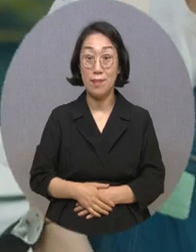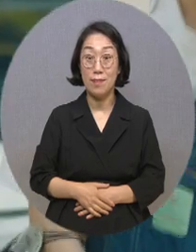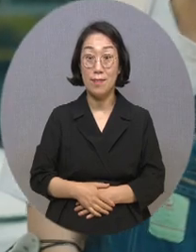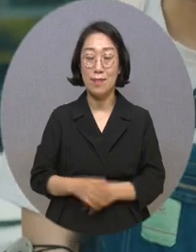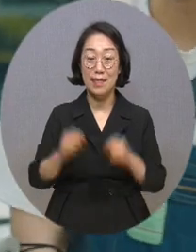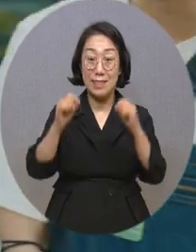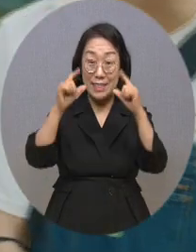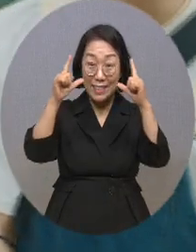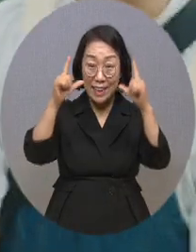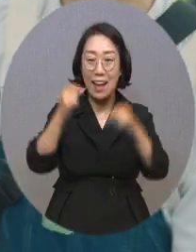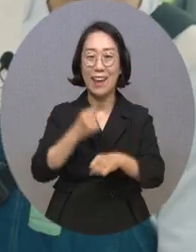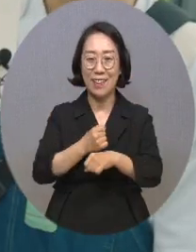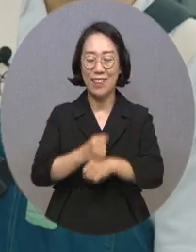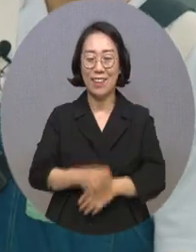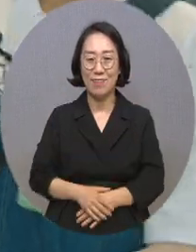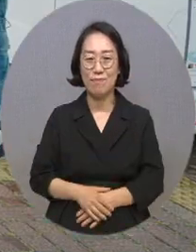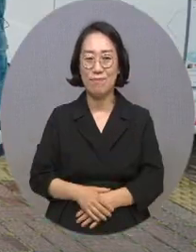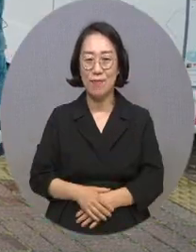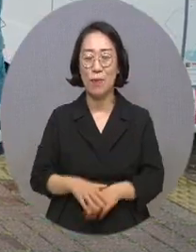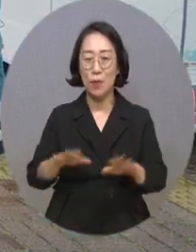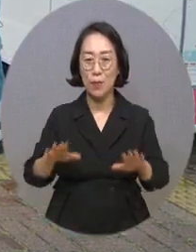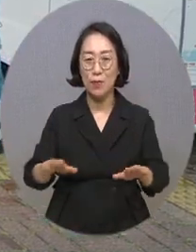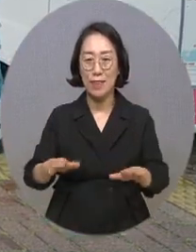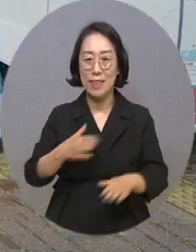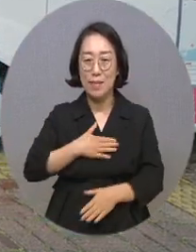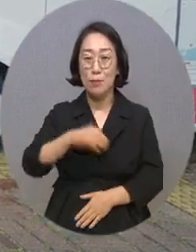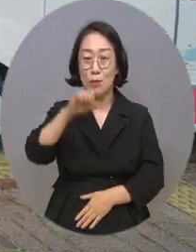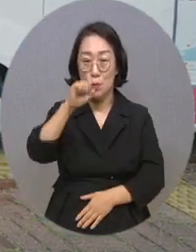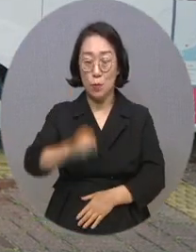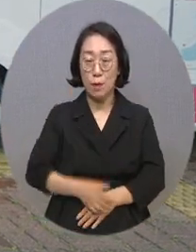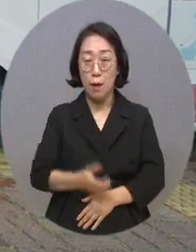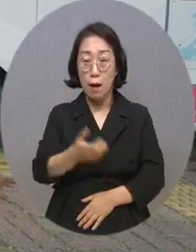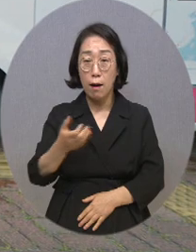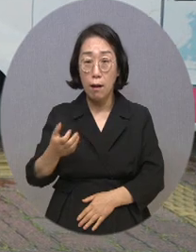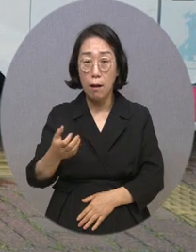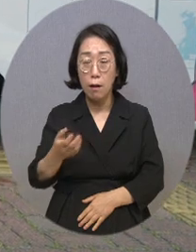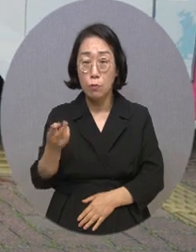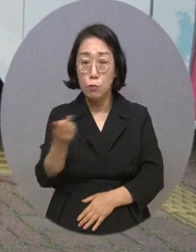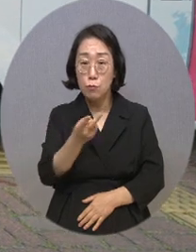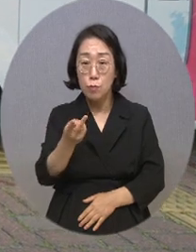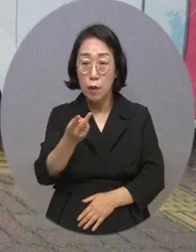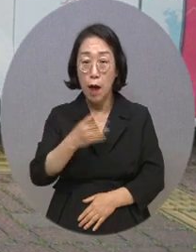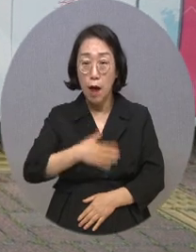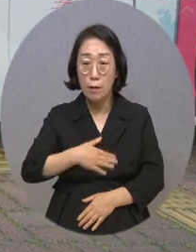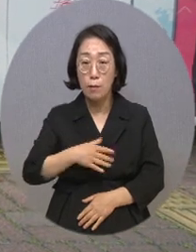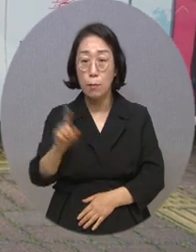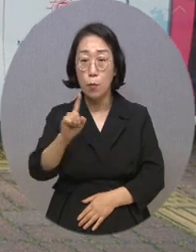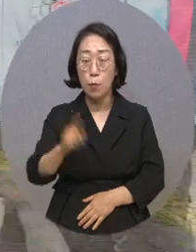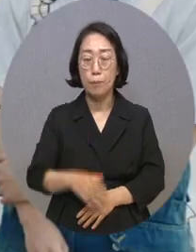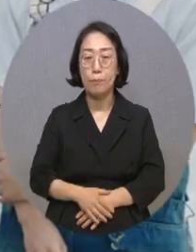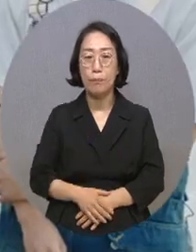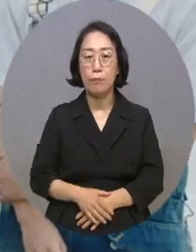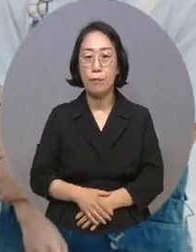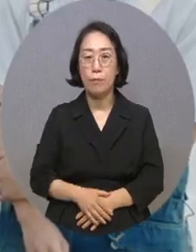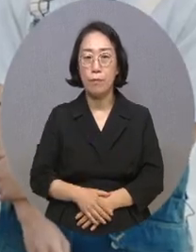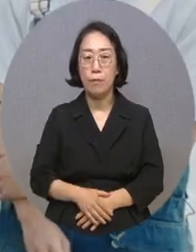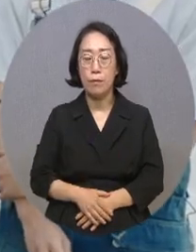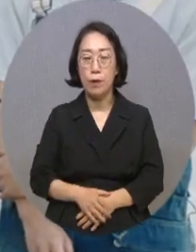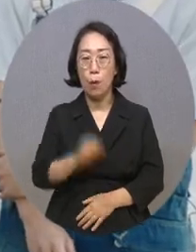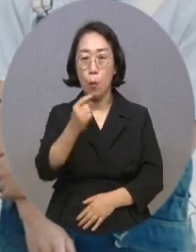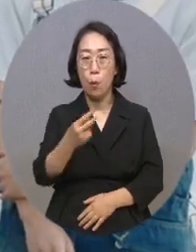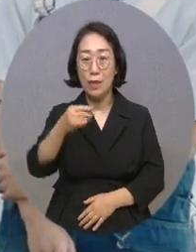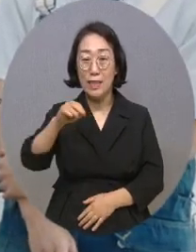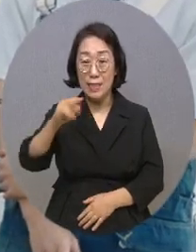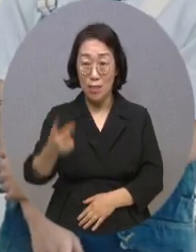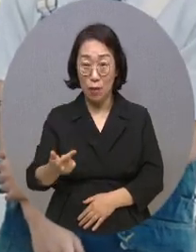거예요, 지금. 아, 오늘 텐션 좋을 것 같습니다. 근데 아까 인연이 있다고 했는데 어떤 인연이었을까요? 두 분이? 아, 저희가 오디션